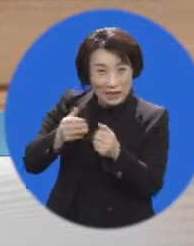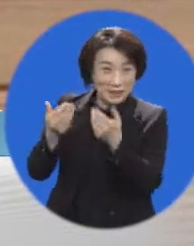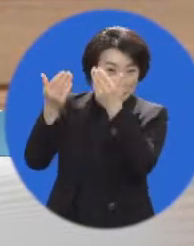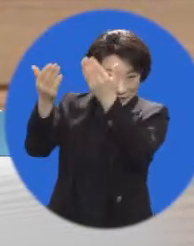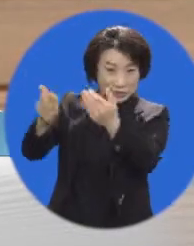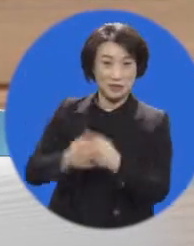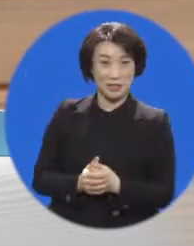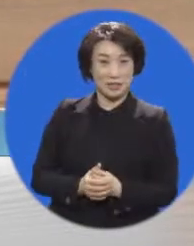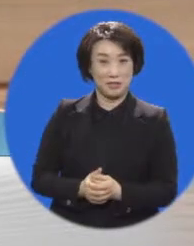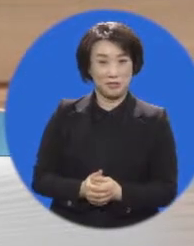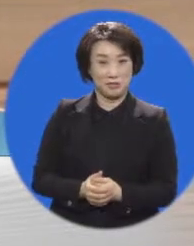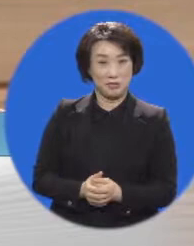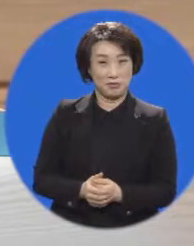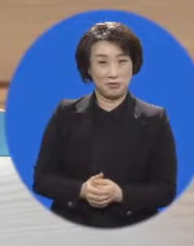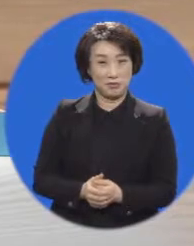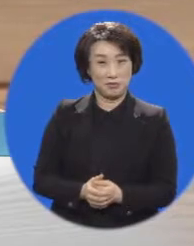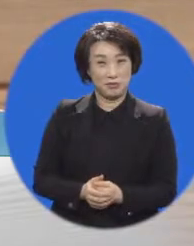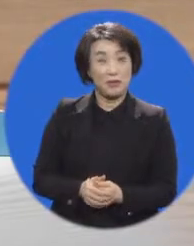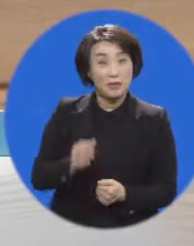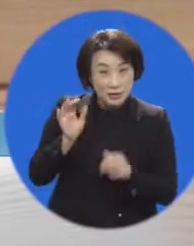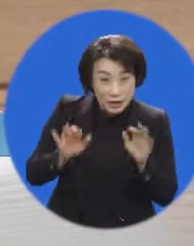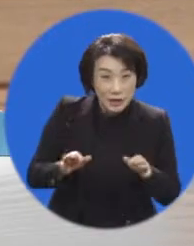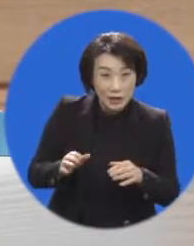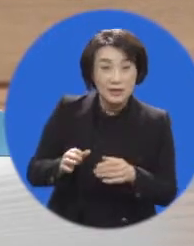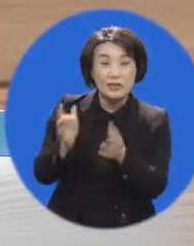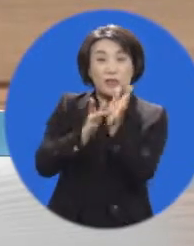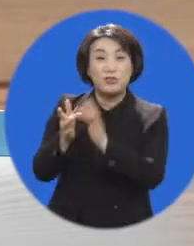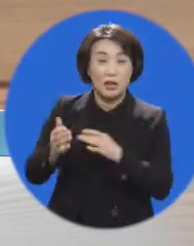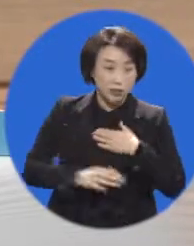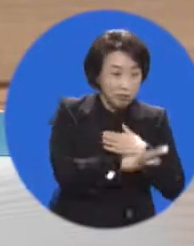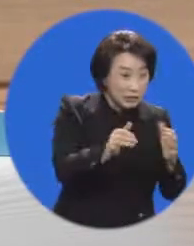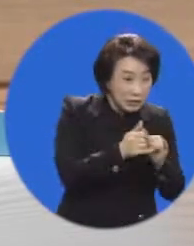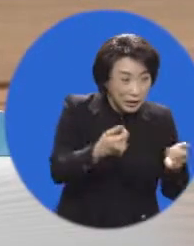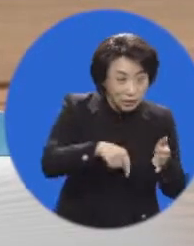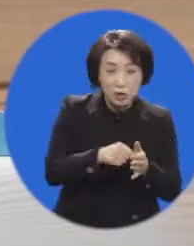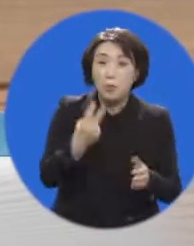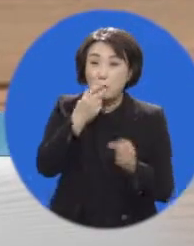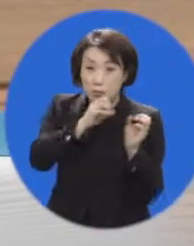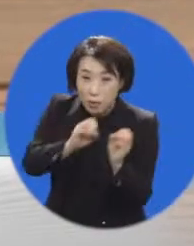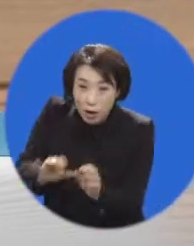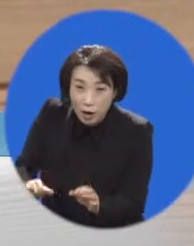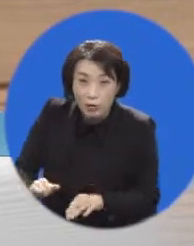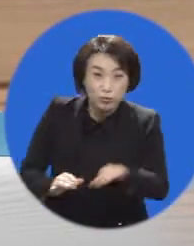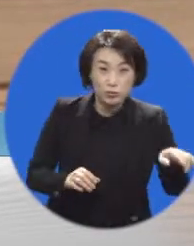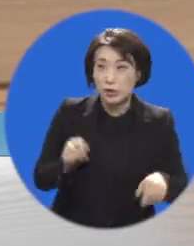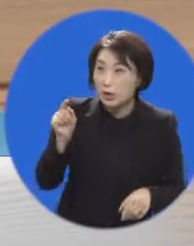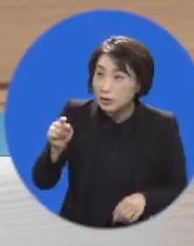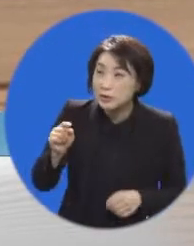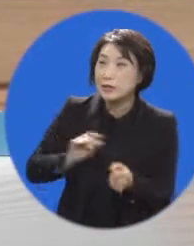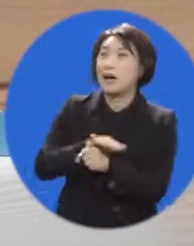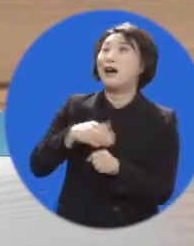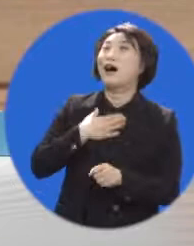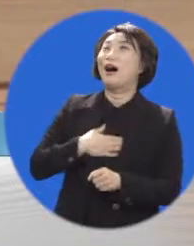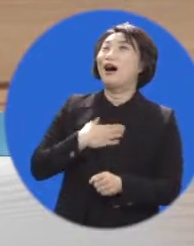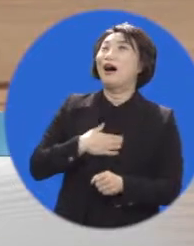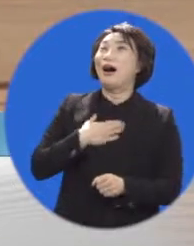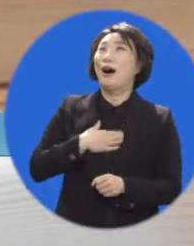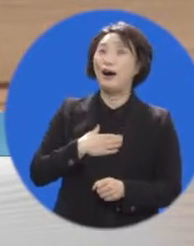사랑하라. 그가 우리를 위해서 목숨을 버리셨으니 우리가 이로써 사랑을